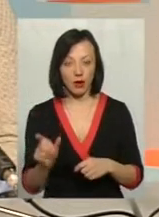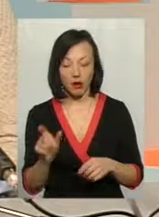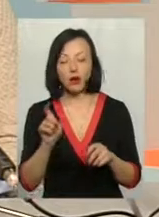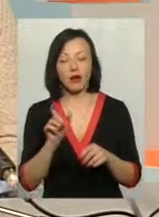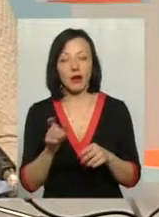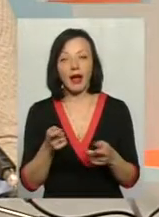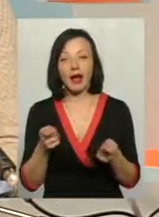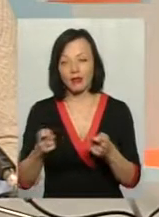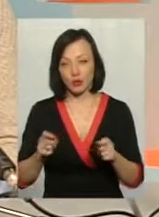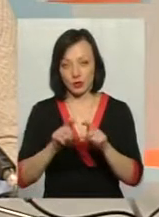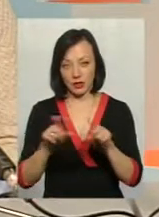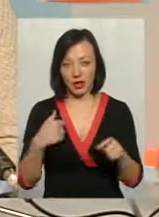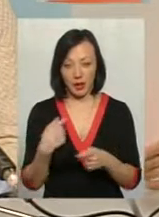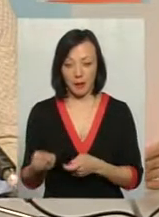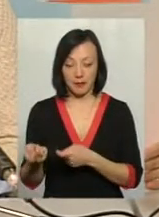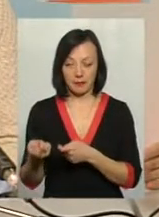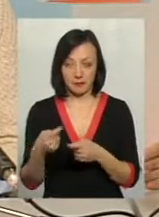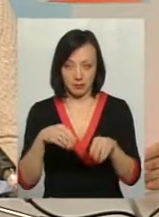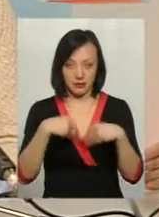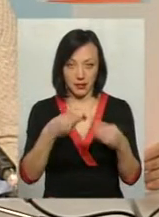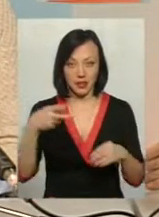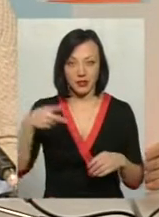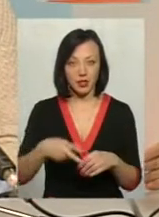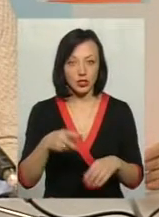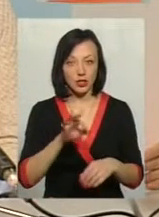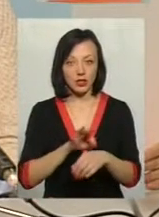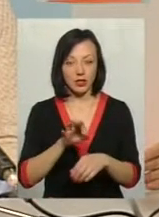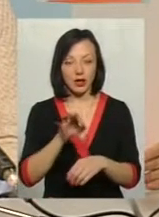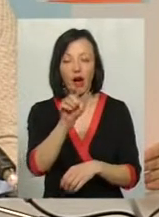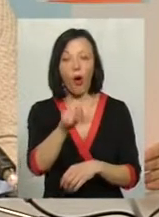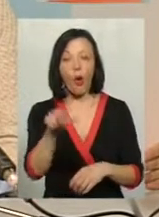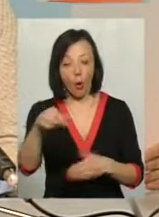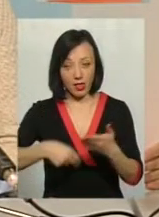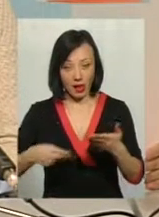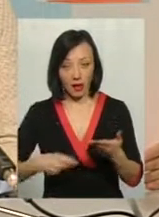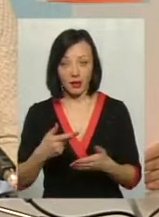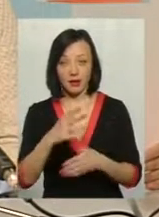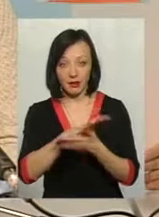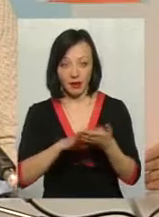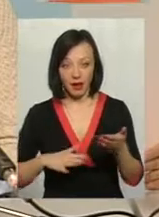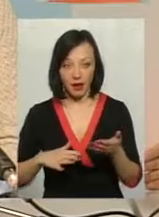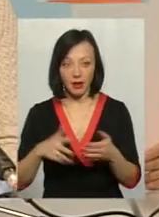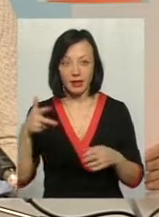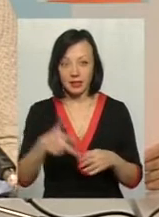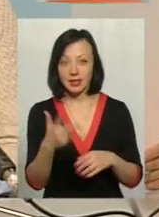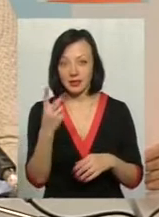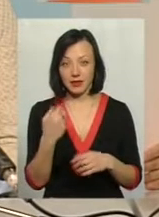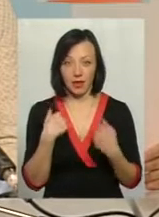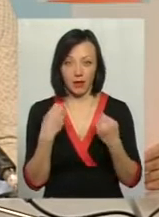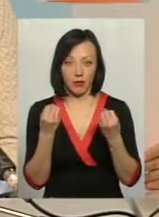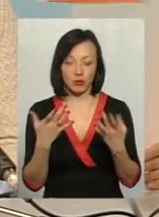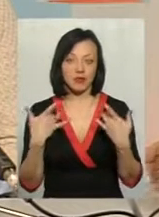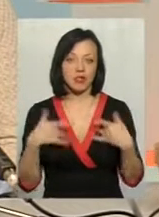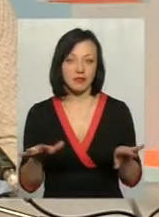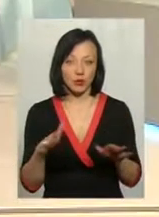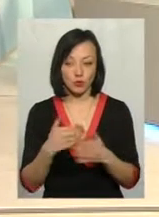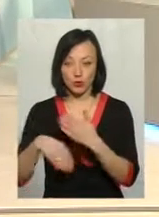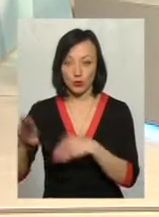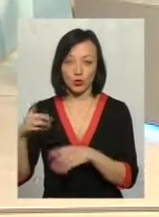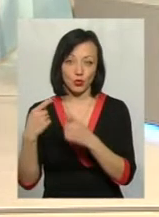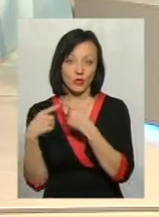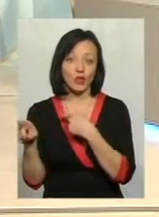що шановний, я приніс в нашу лікарню 2000 контрактів. Якщо ти далі будеш мене тримати на 3200, то я просто-напросто піду